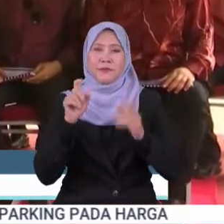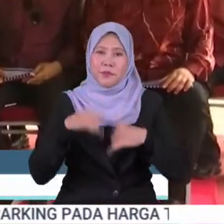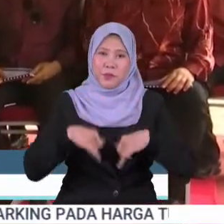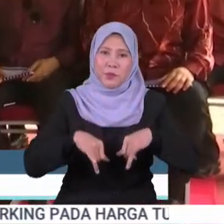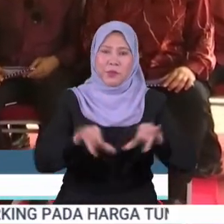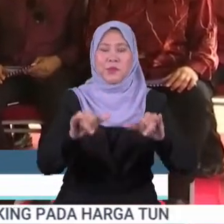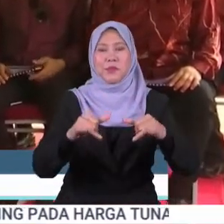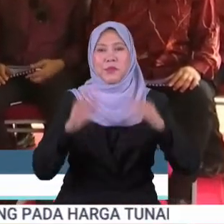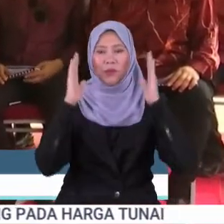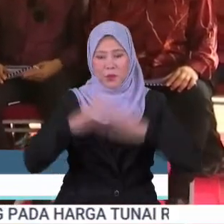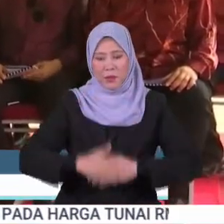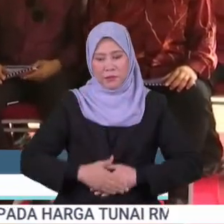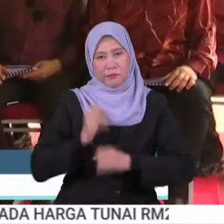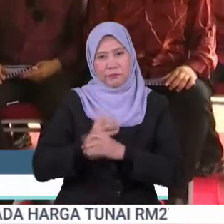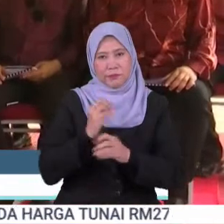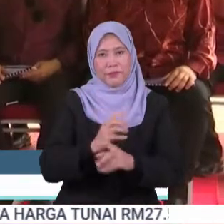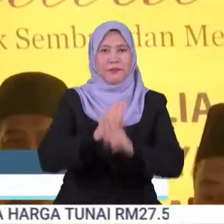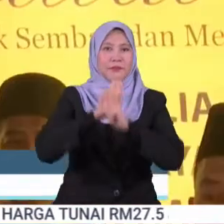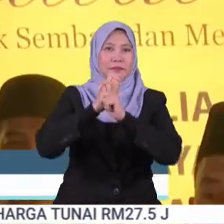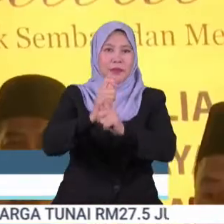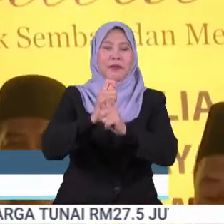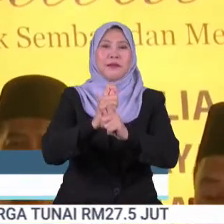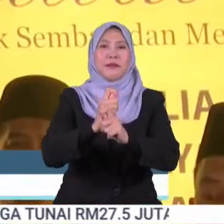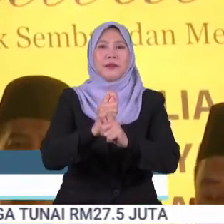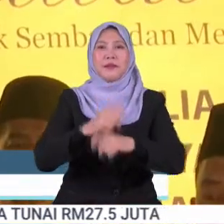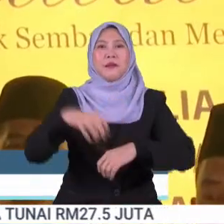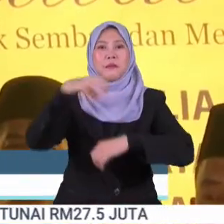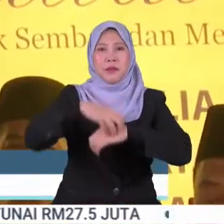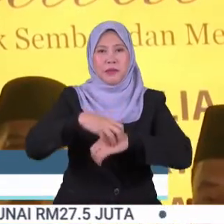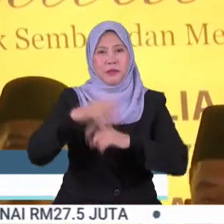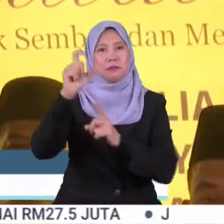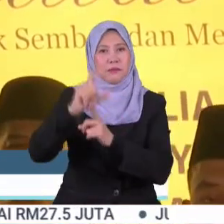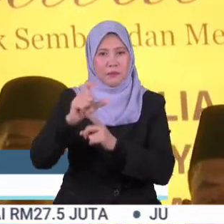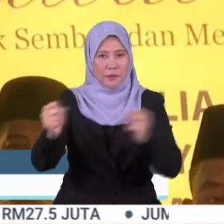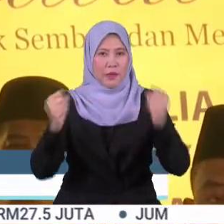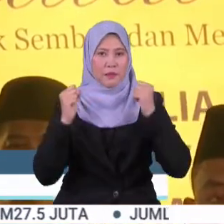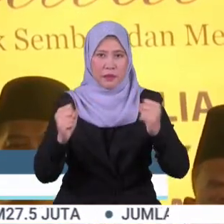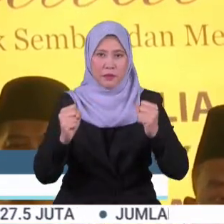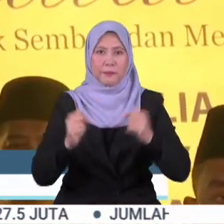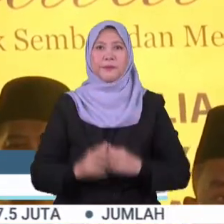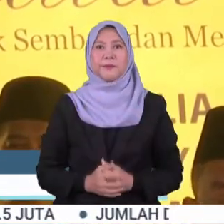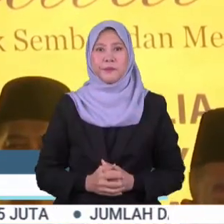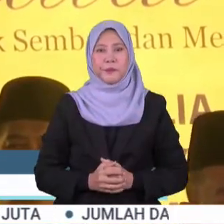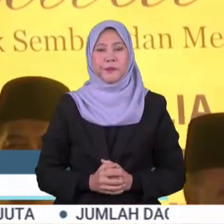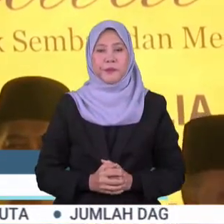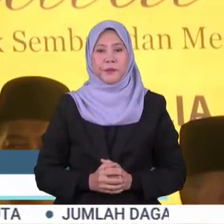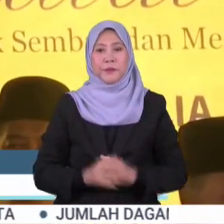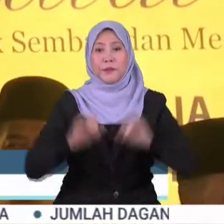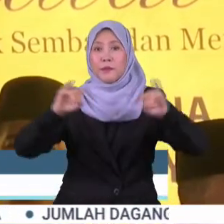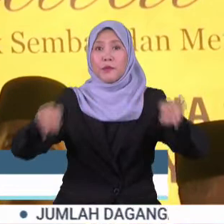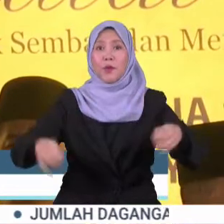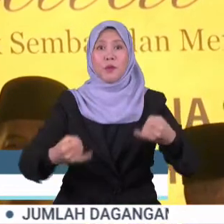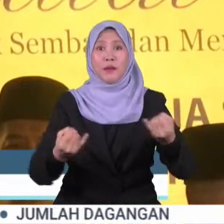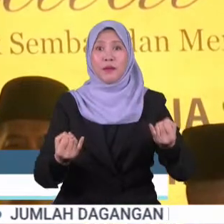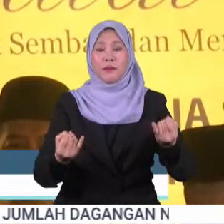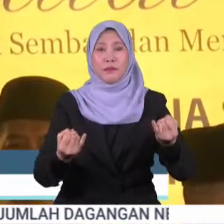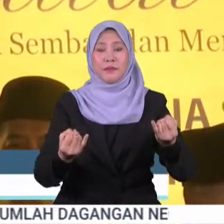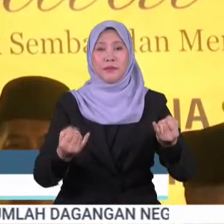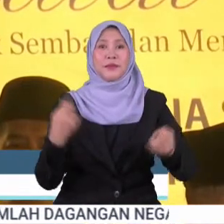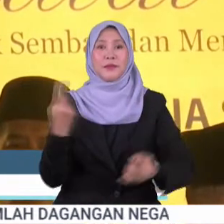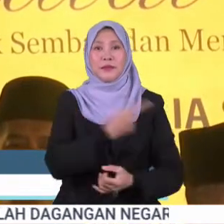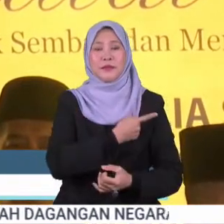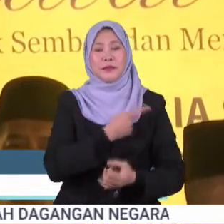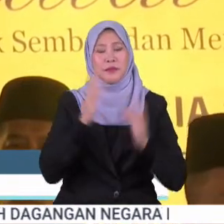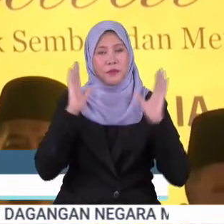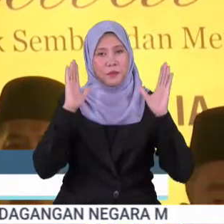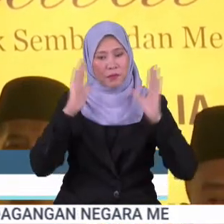terus dipertahankan khususnya Masjid Al-Aqsa. Hari Jumaat saya harap kita semua